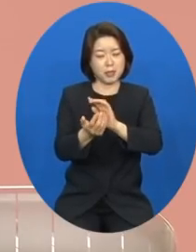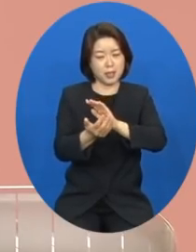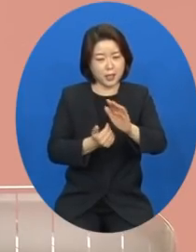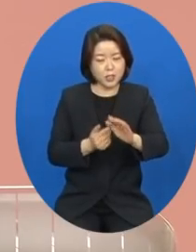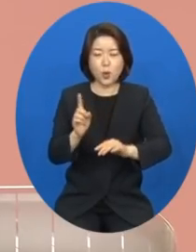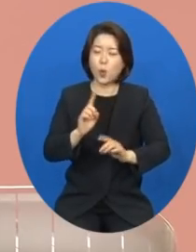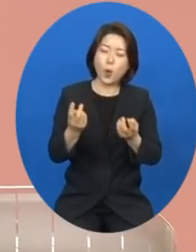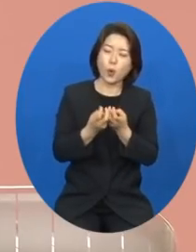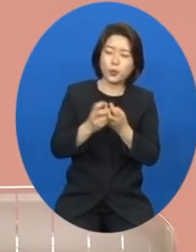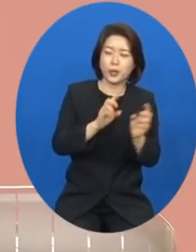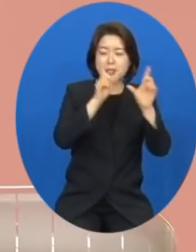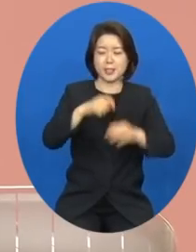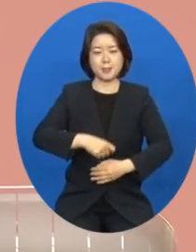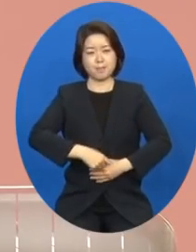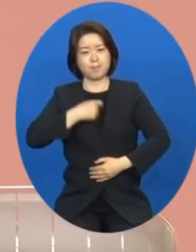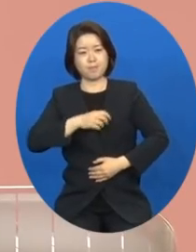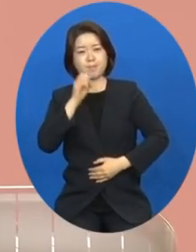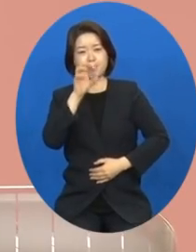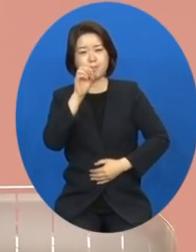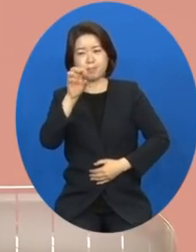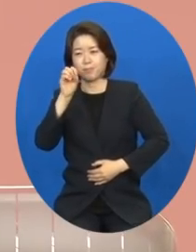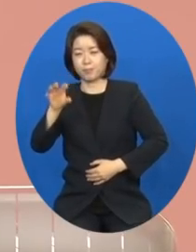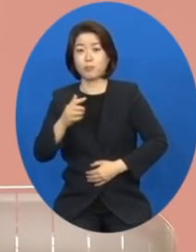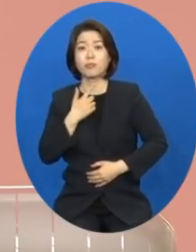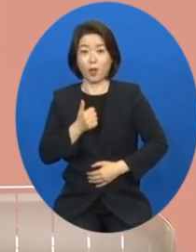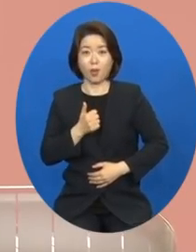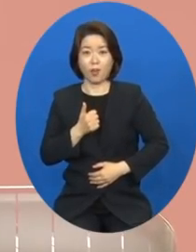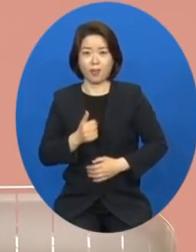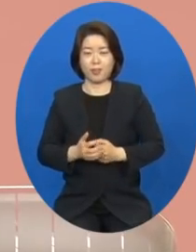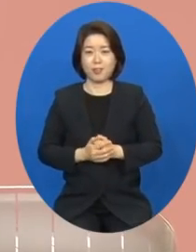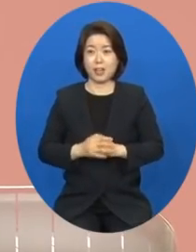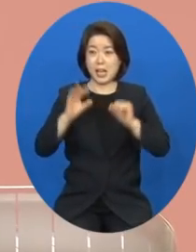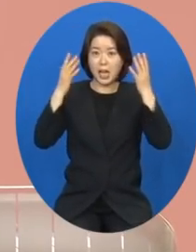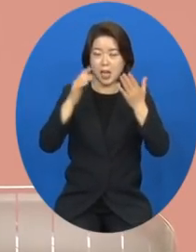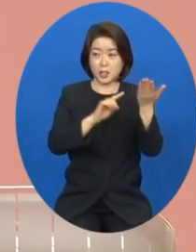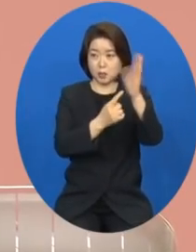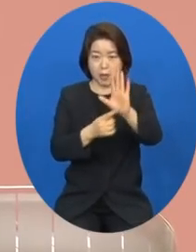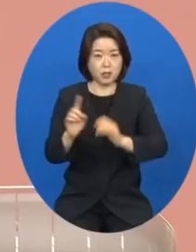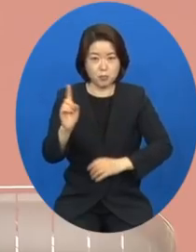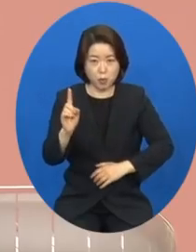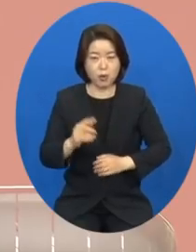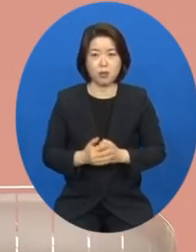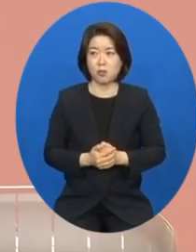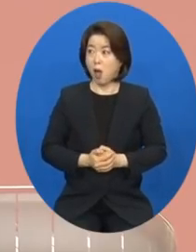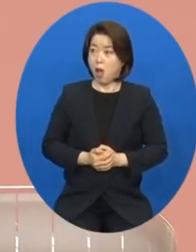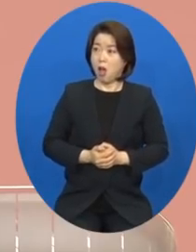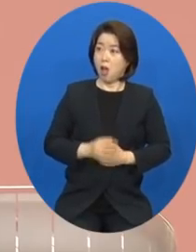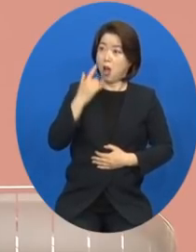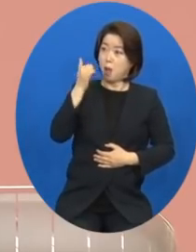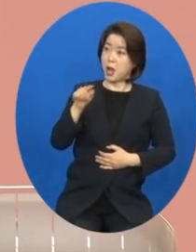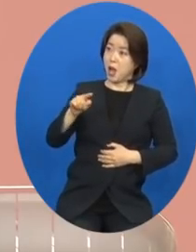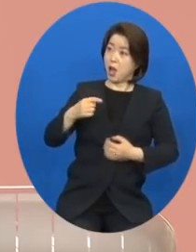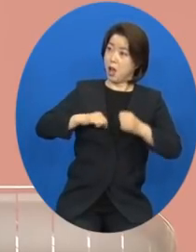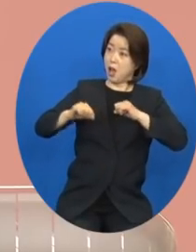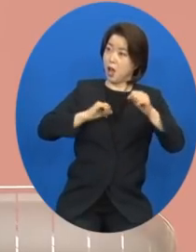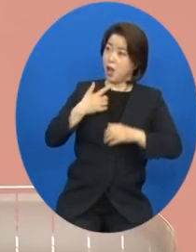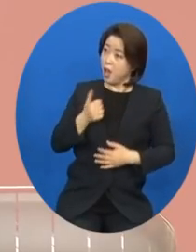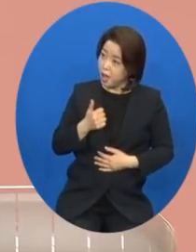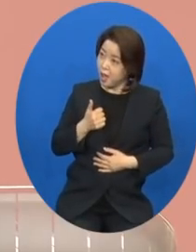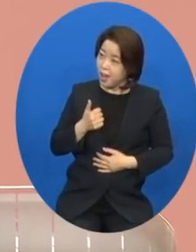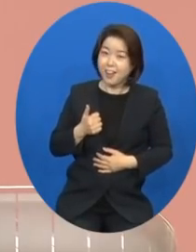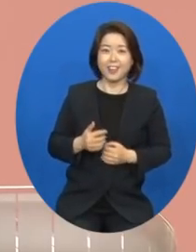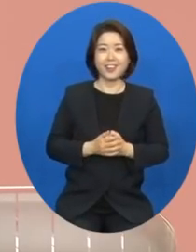정말 솔직하게 담백하게 다 얘기를 한 적이 있습니다 아이들의 반응이 거였습니다 아빠가 그런지 또 있었어요 헐 벌써